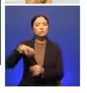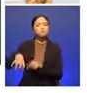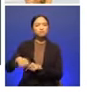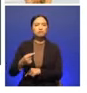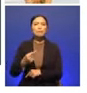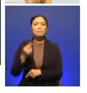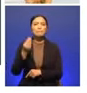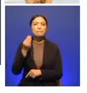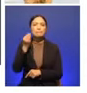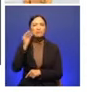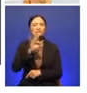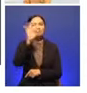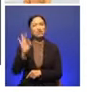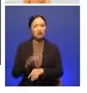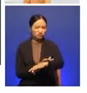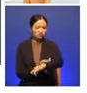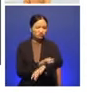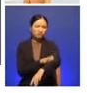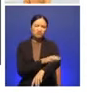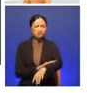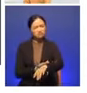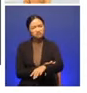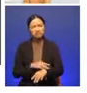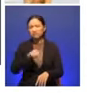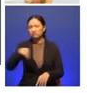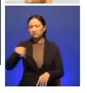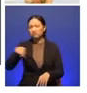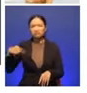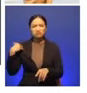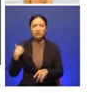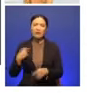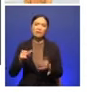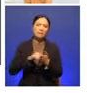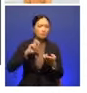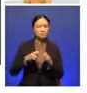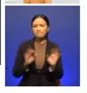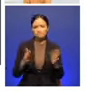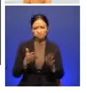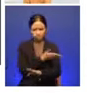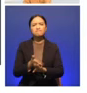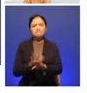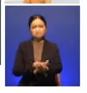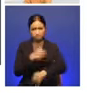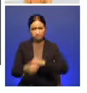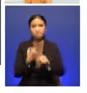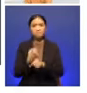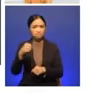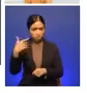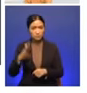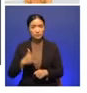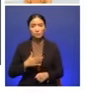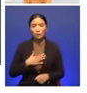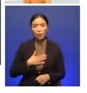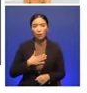วหนังแก้ไม่หายมาหลายสิบปีแล้วเรามีความรู้ที่ในวงการสาธารณสุขเขาเรียกว่า routine